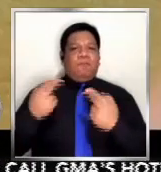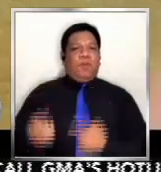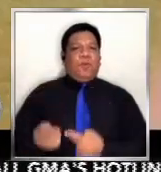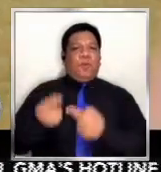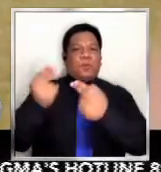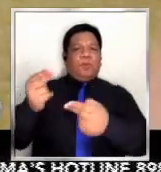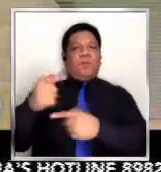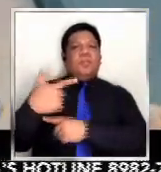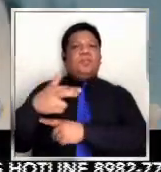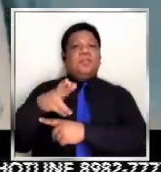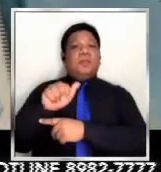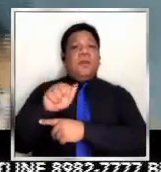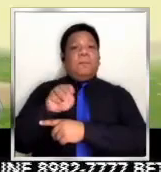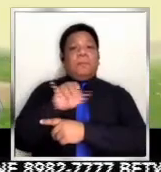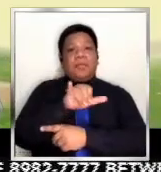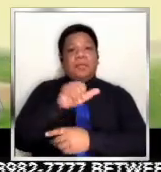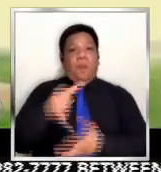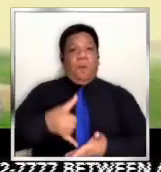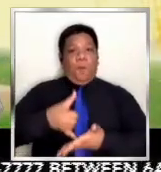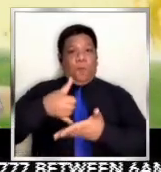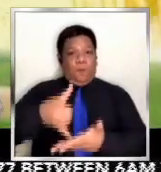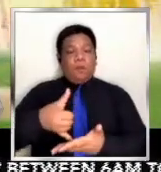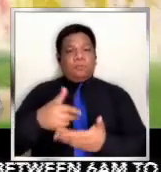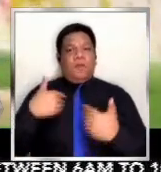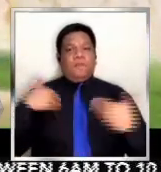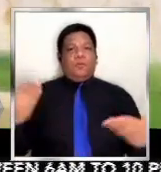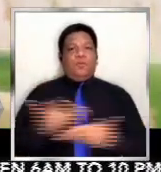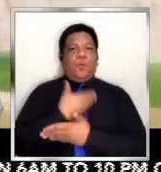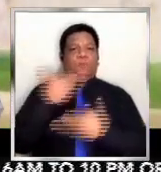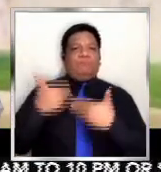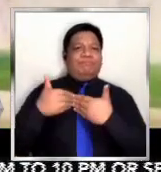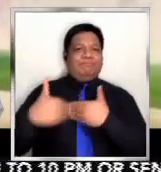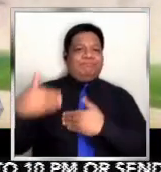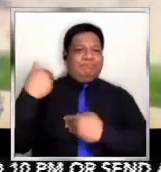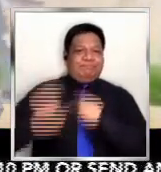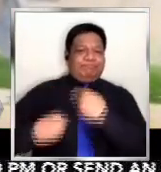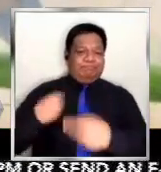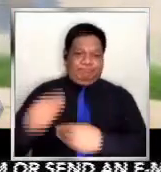Awards, magkakaroon pa ito ng panibagong legacy.